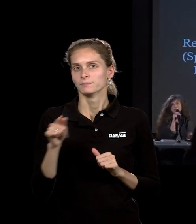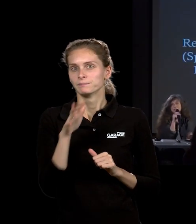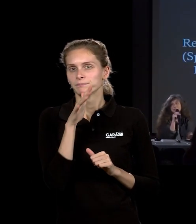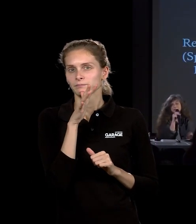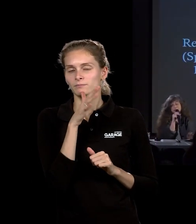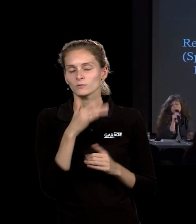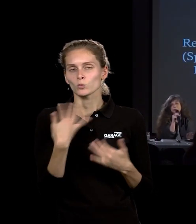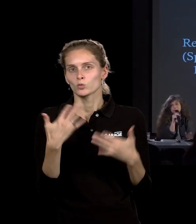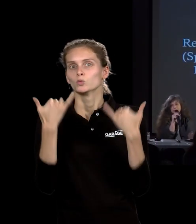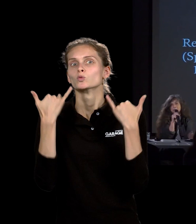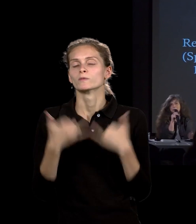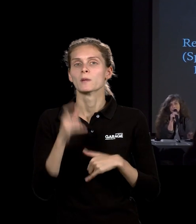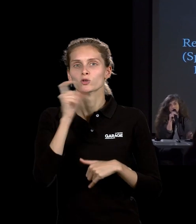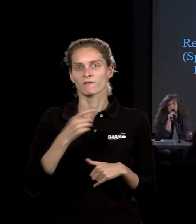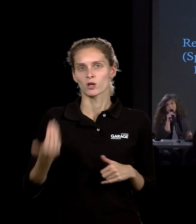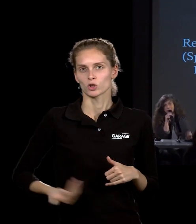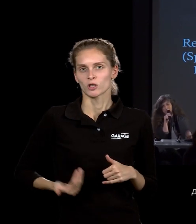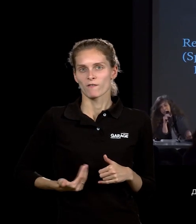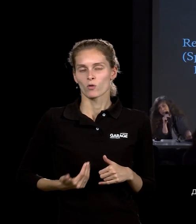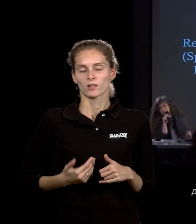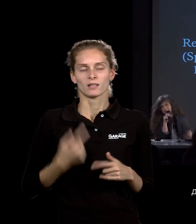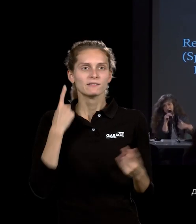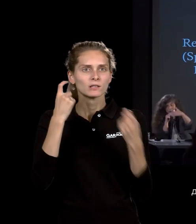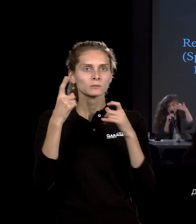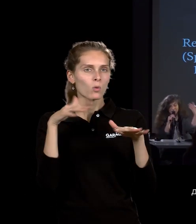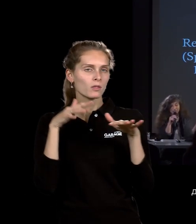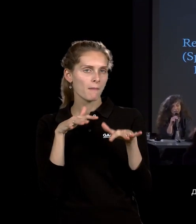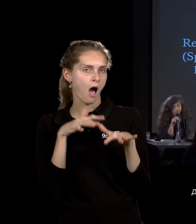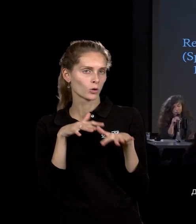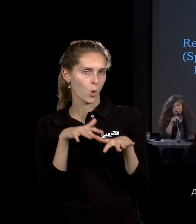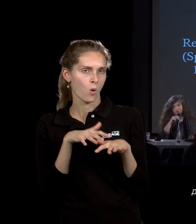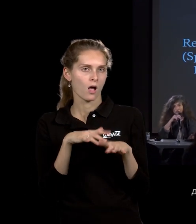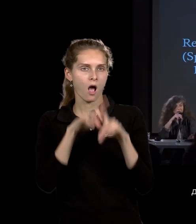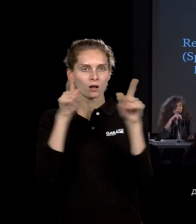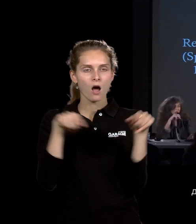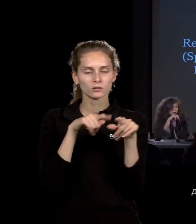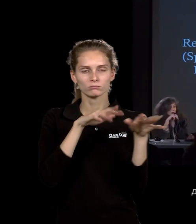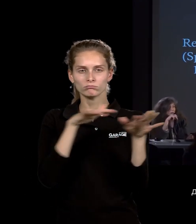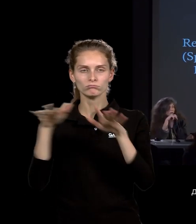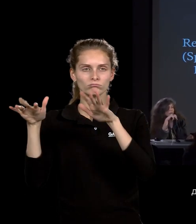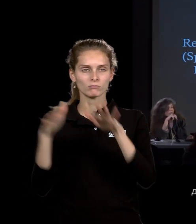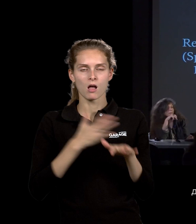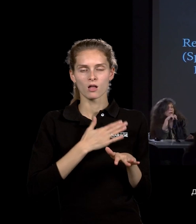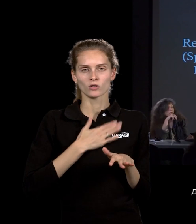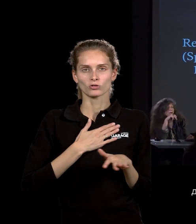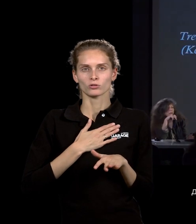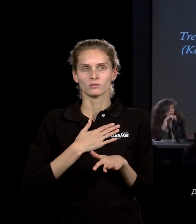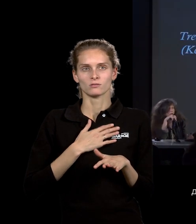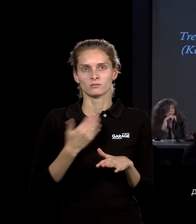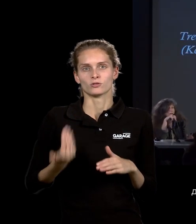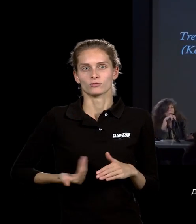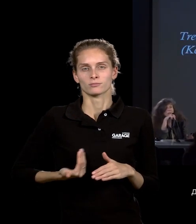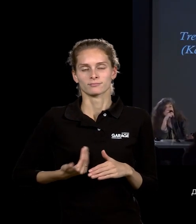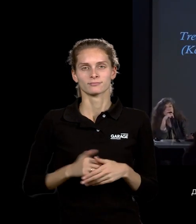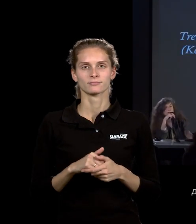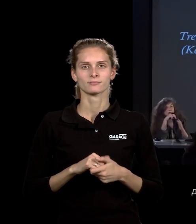современный человек живет в информационных потоках информации, какие-то картинки движущиеся являются нашей средой обитания, с